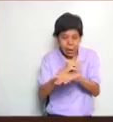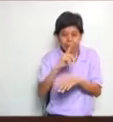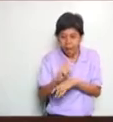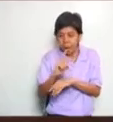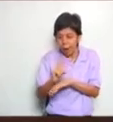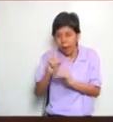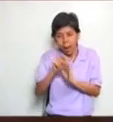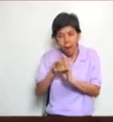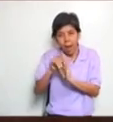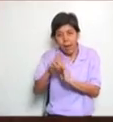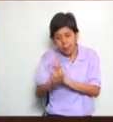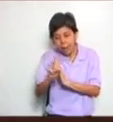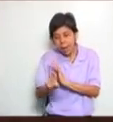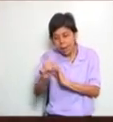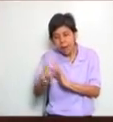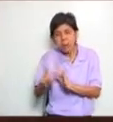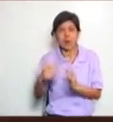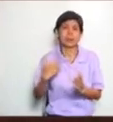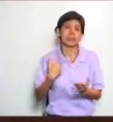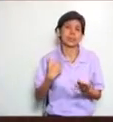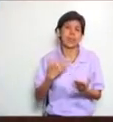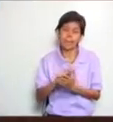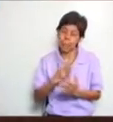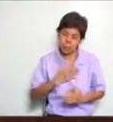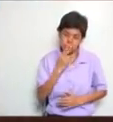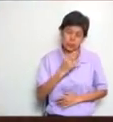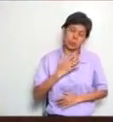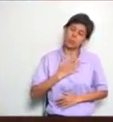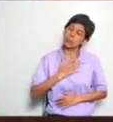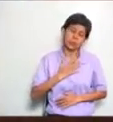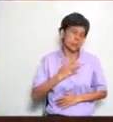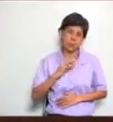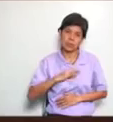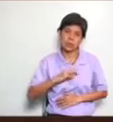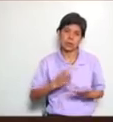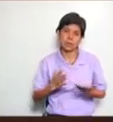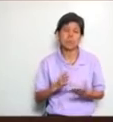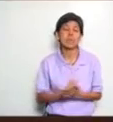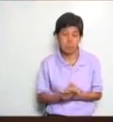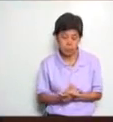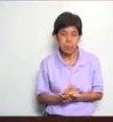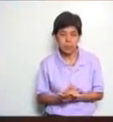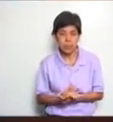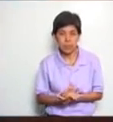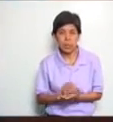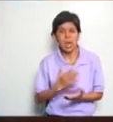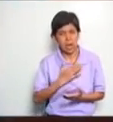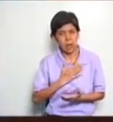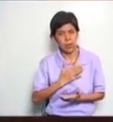าณธีมันมาถงควห they have.แลวเราทำใจไดไแลค่คำตอบก็คือ